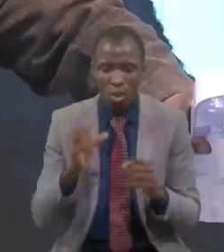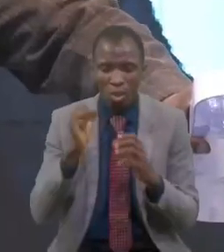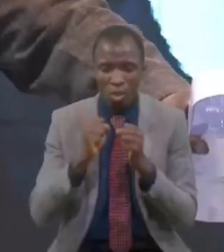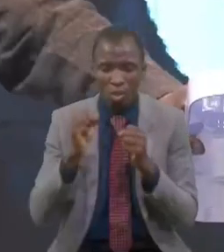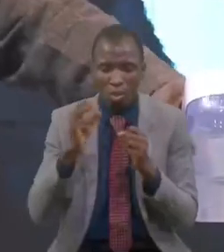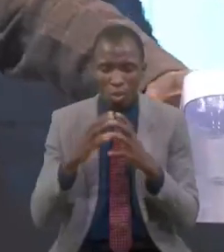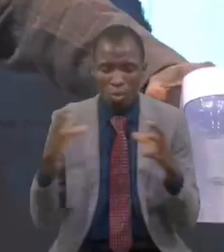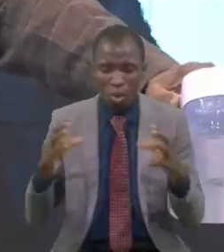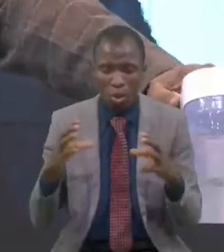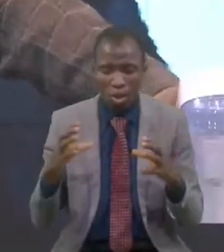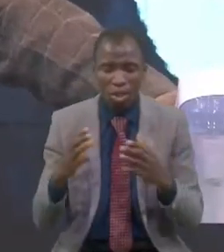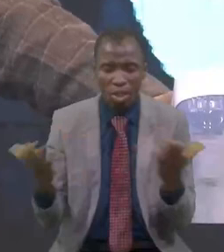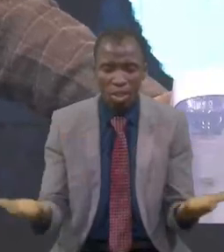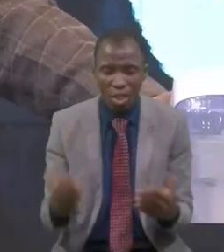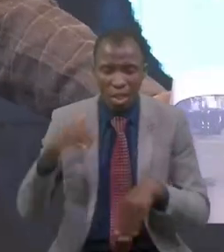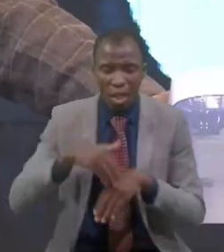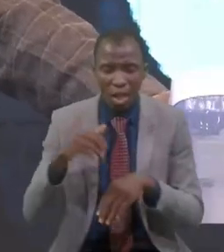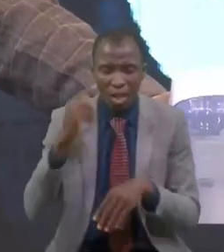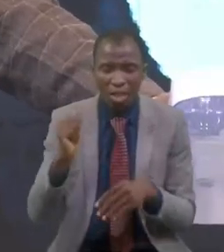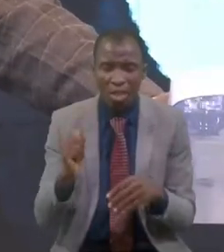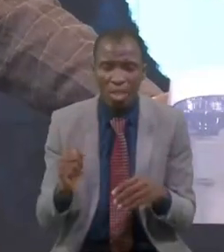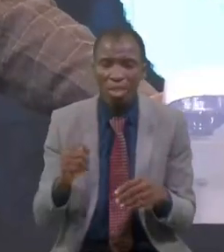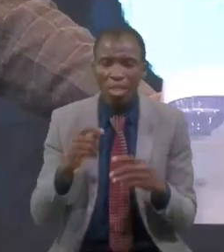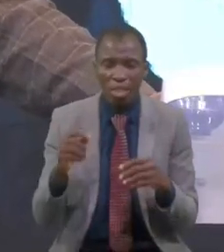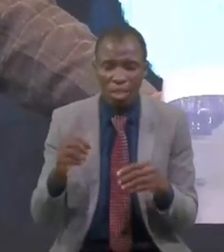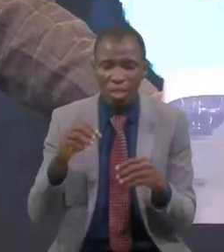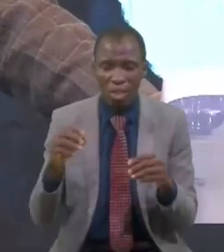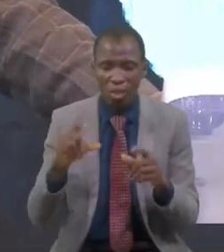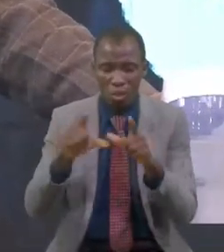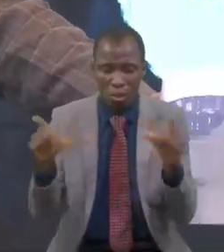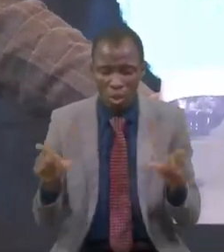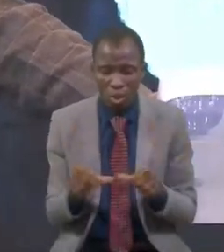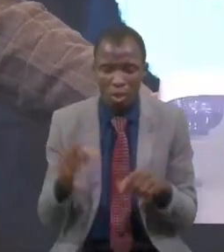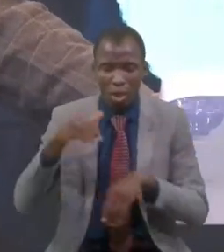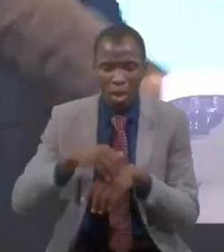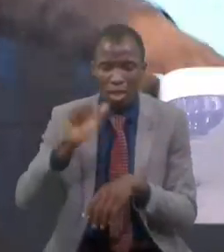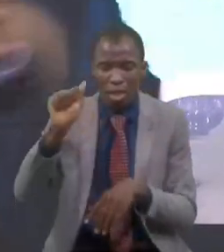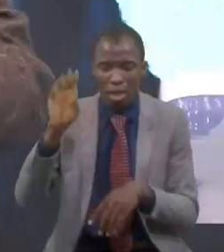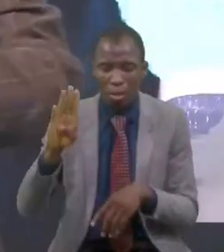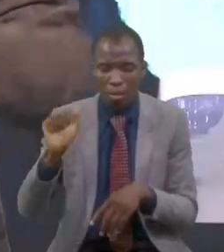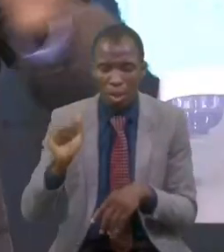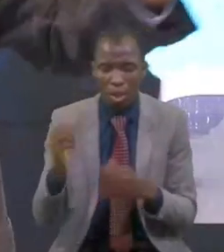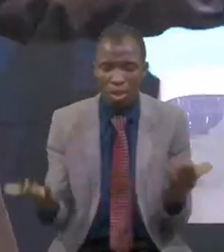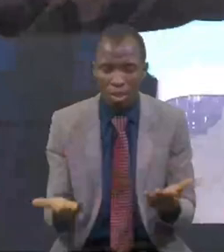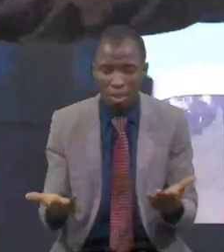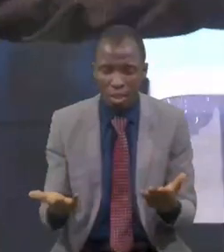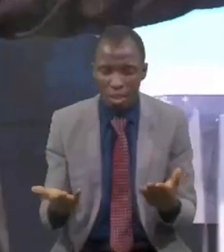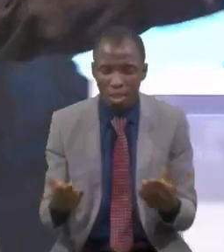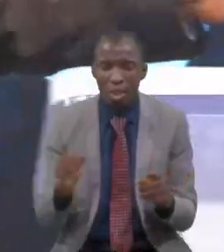grandement ici au lieu alpha ici à ABA